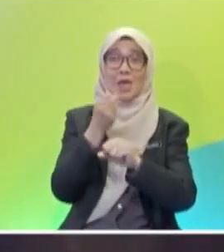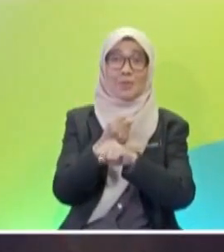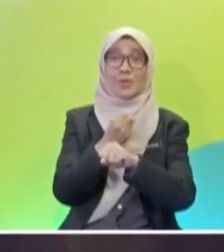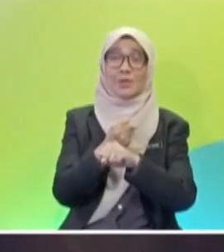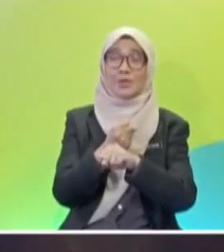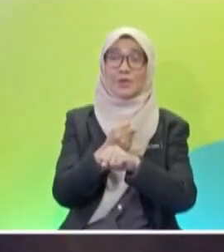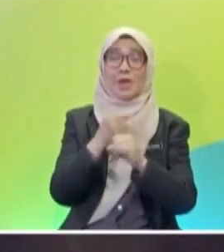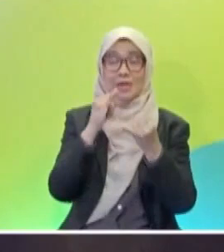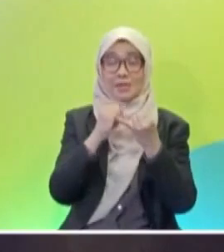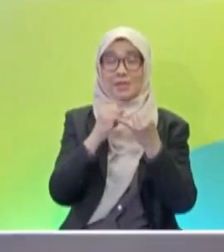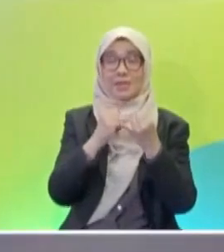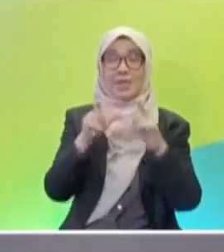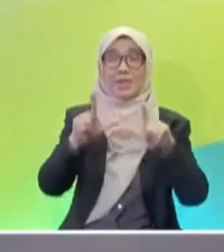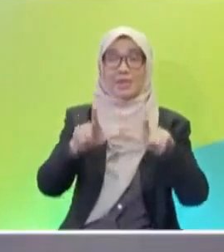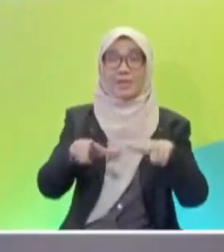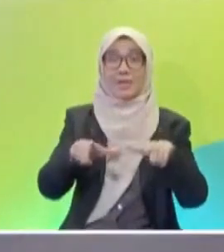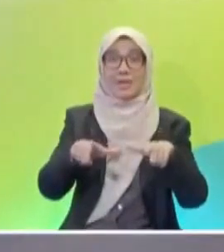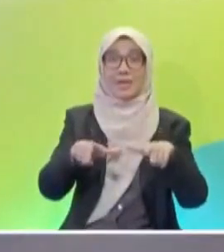yang terakhir